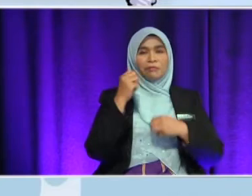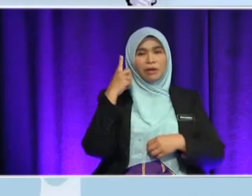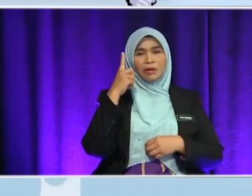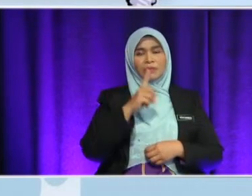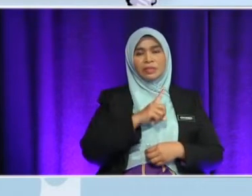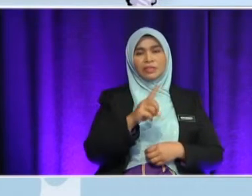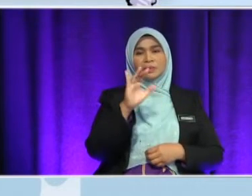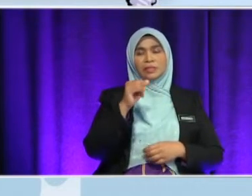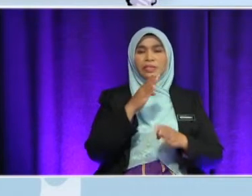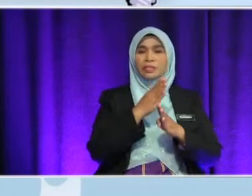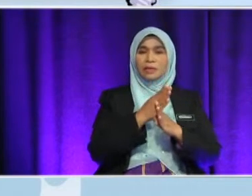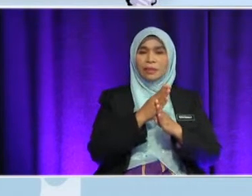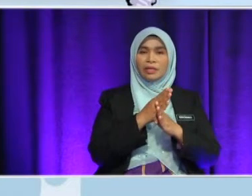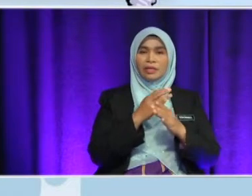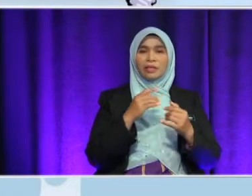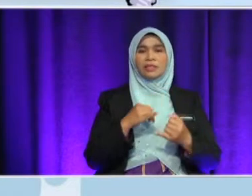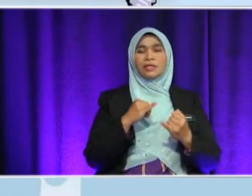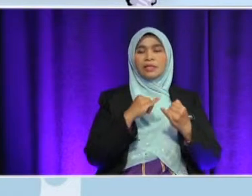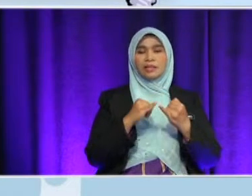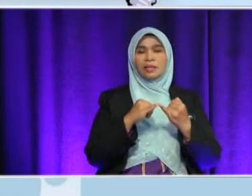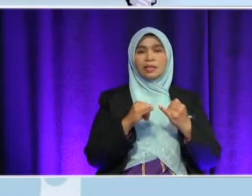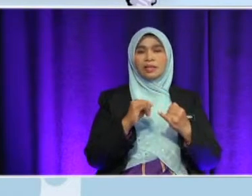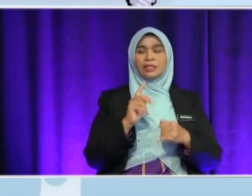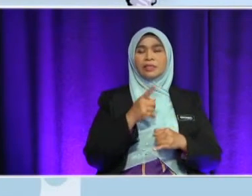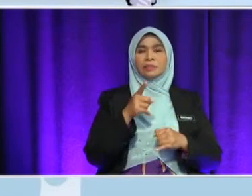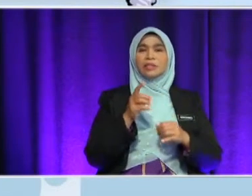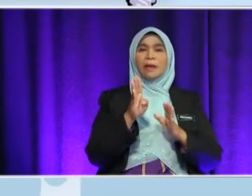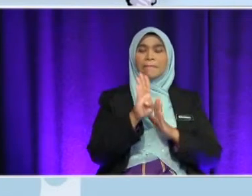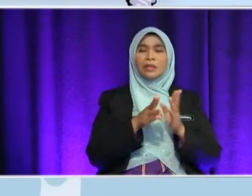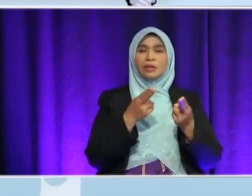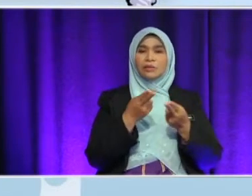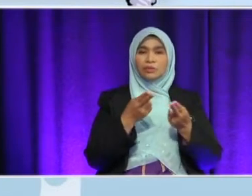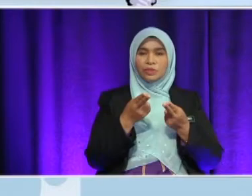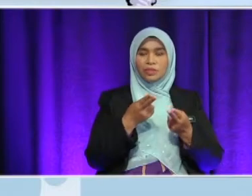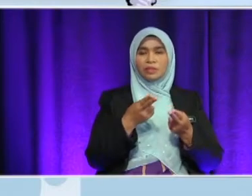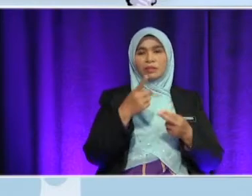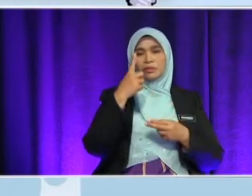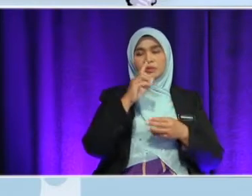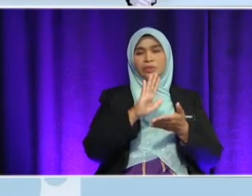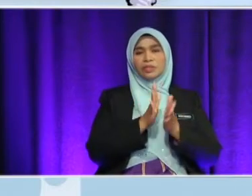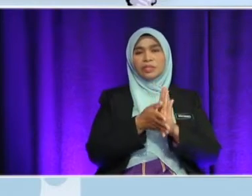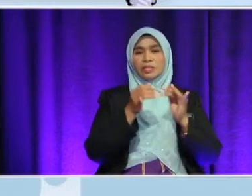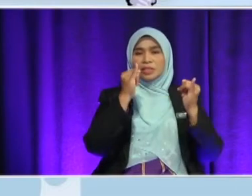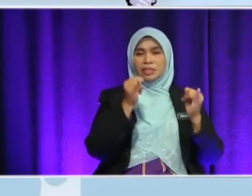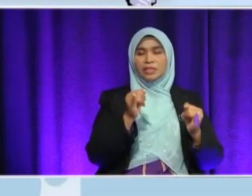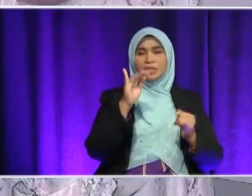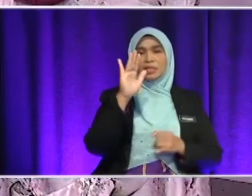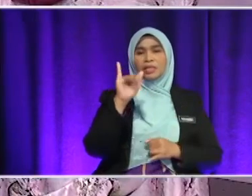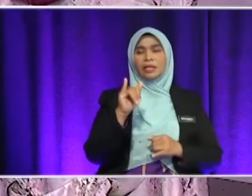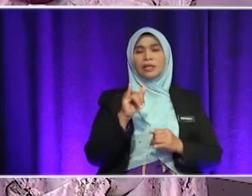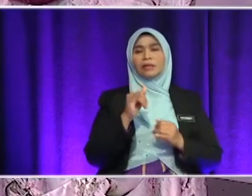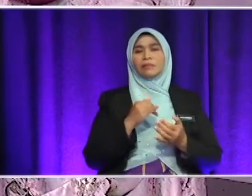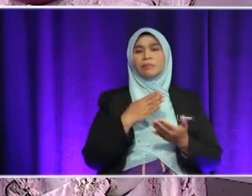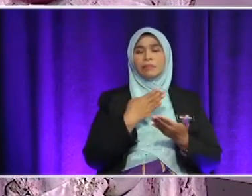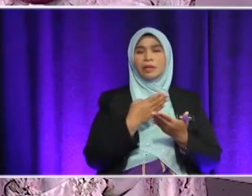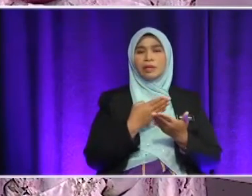sebenarnya dan juga yang terakhir kita hendaklah berusaha menjadi insan yang berkualiti supaya dapat berbakti kepada masyarakat dan